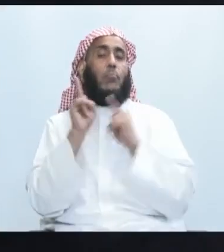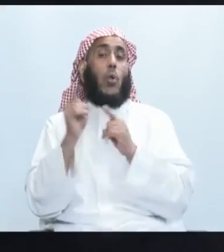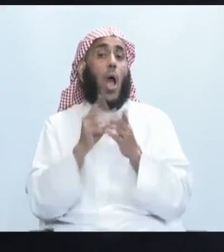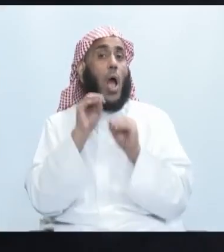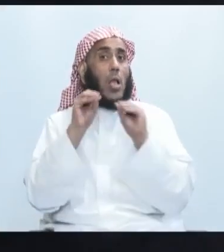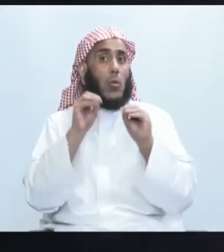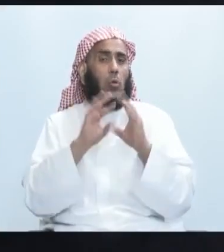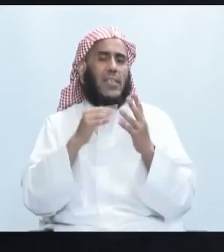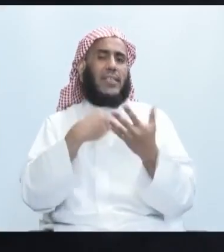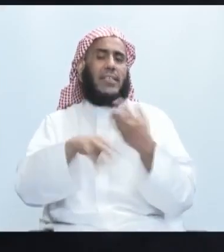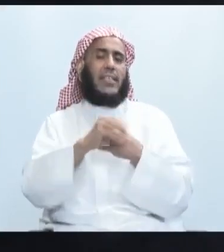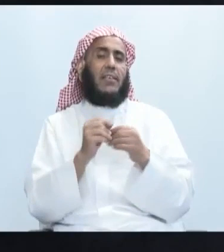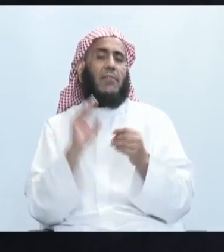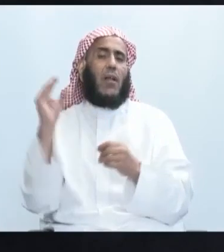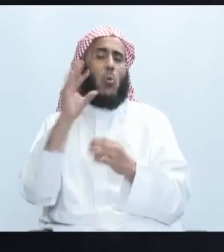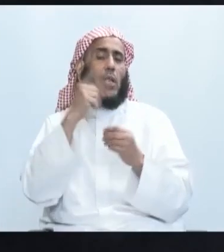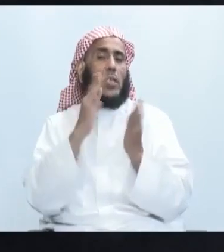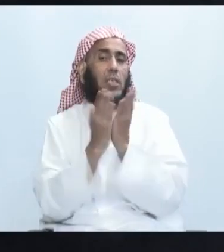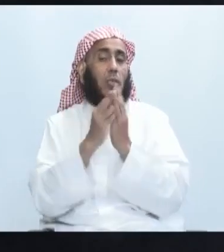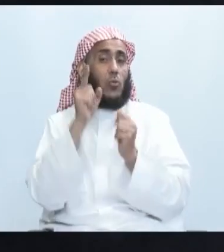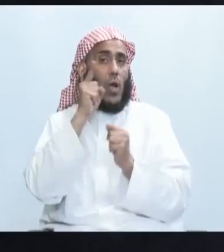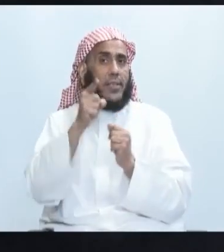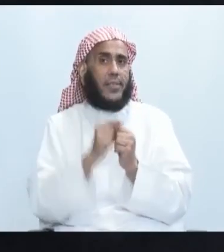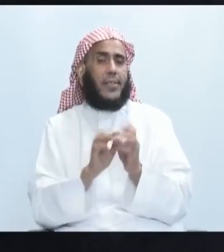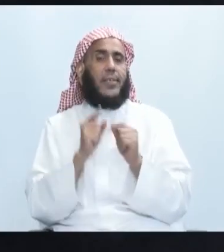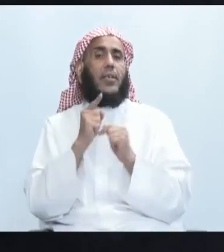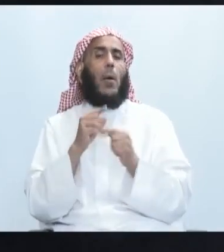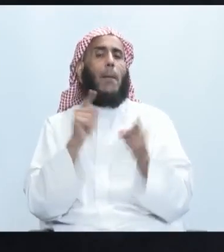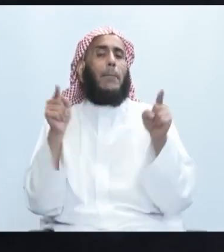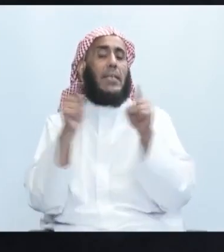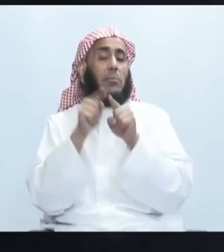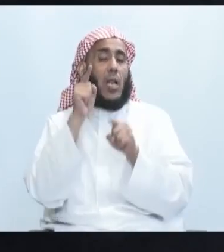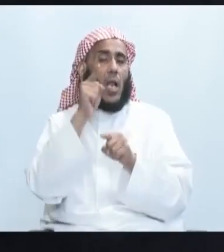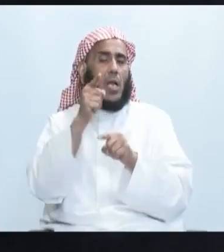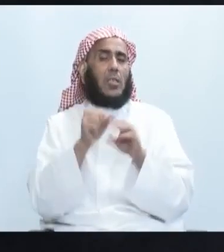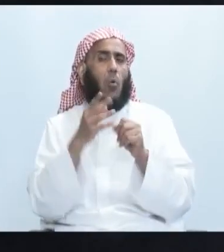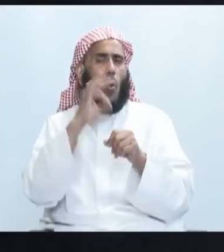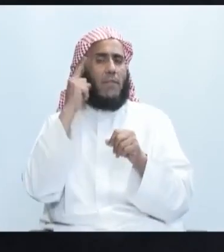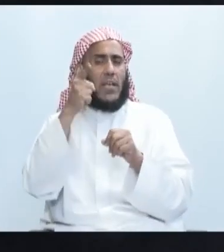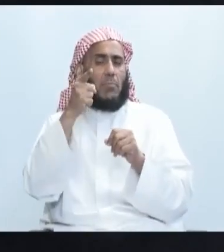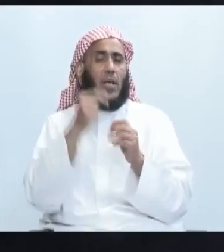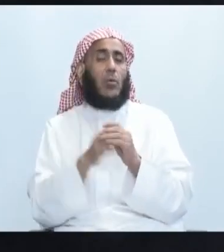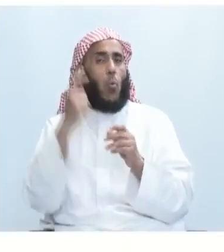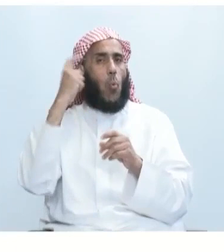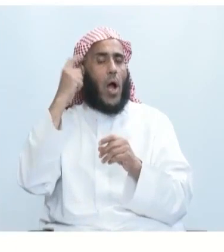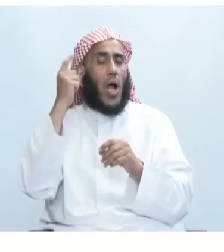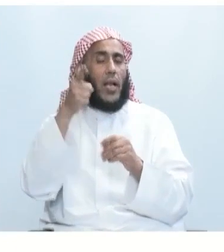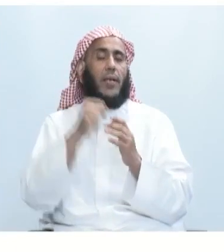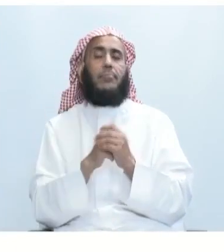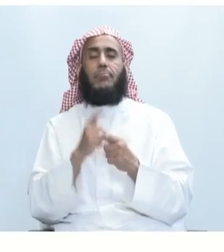تذكر هنا تصنيف المواد التي تدرسها انت التي تدرسها بالنسبه لك انت وبالنسبه لفهمك وعقلك